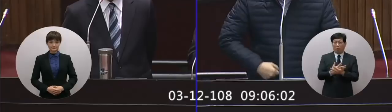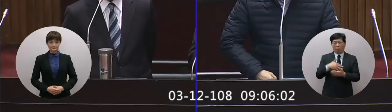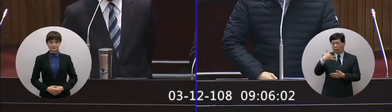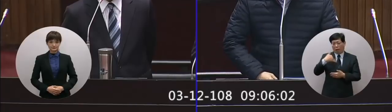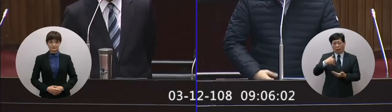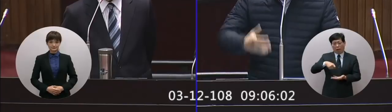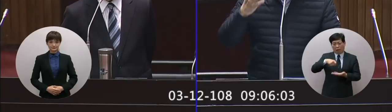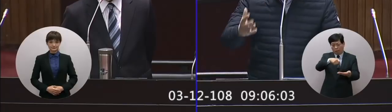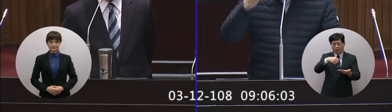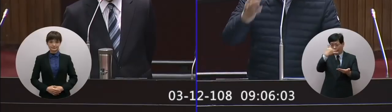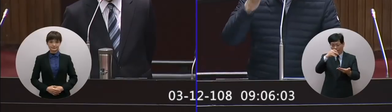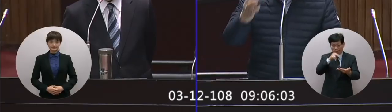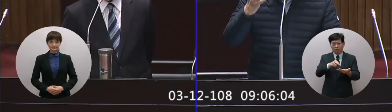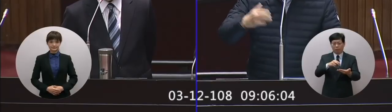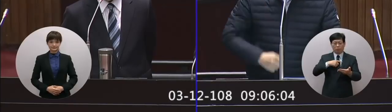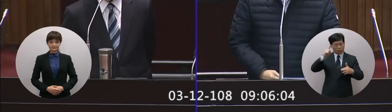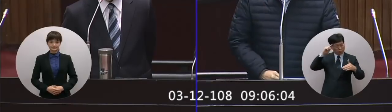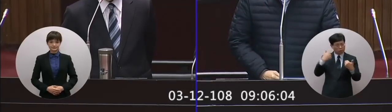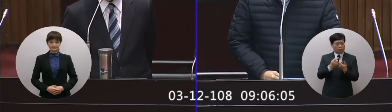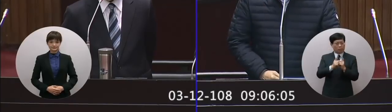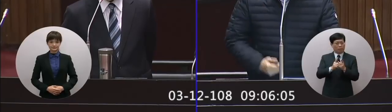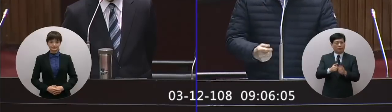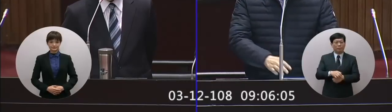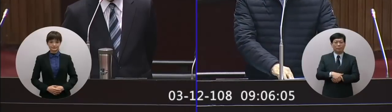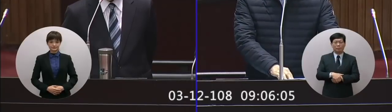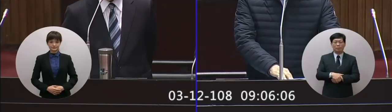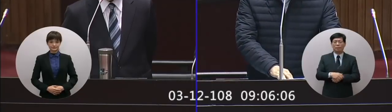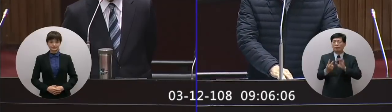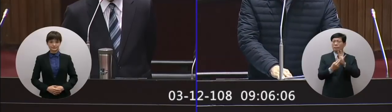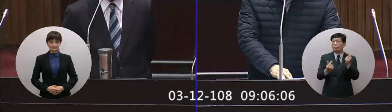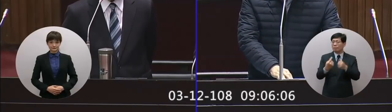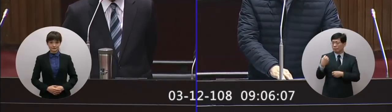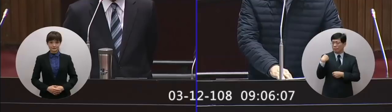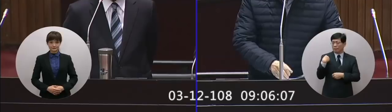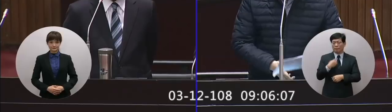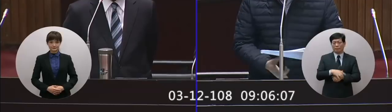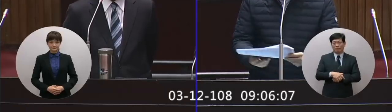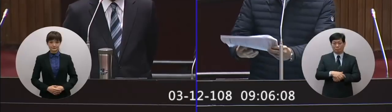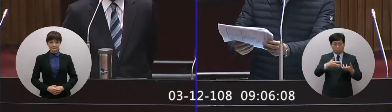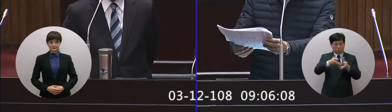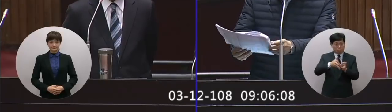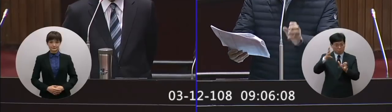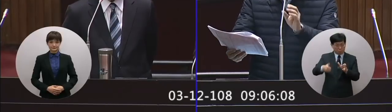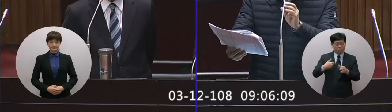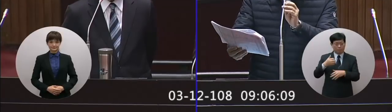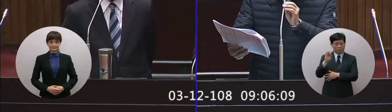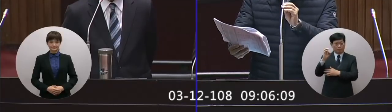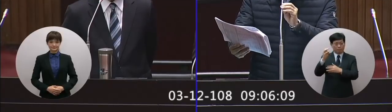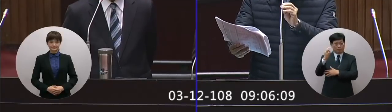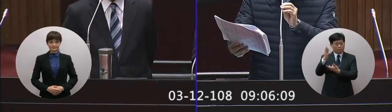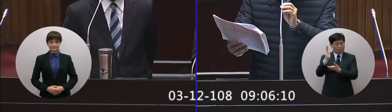没有看到内容呢，为反对而反对。比如说昨天部长在财委会提到